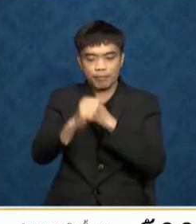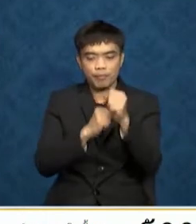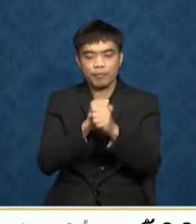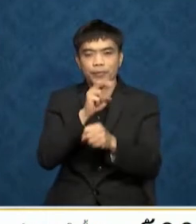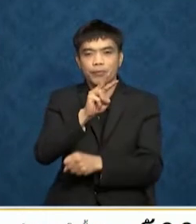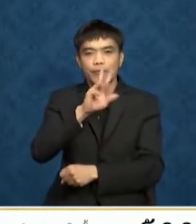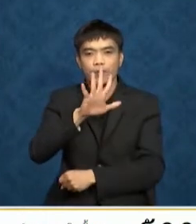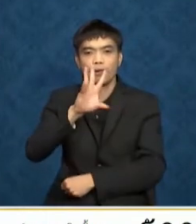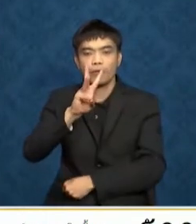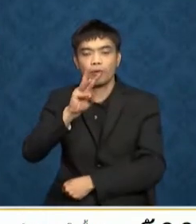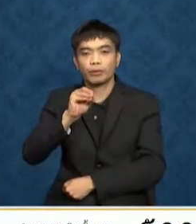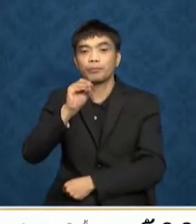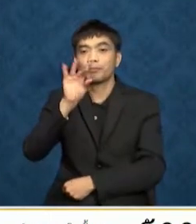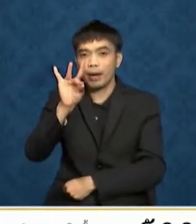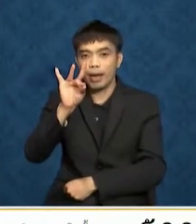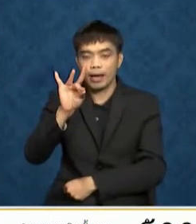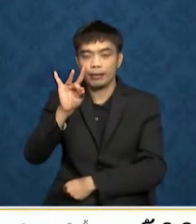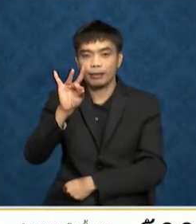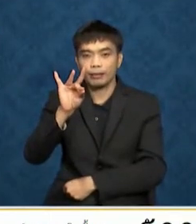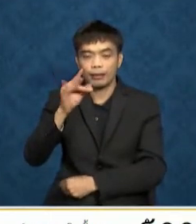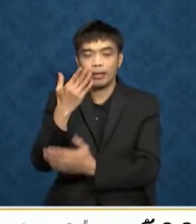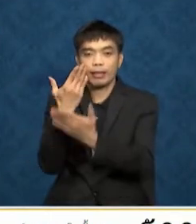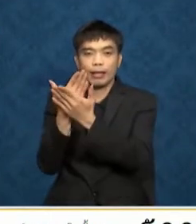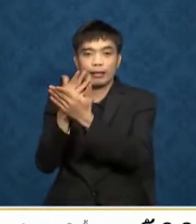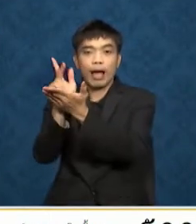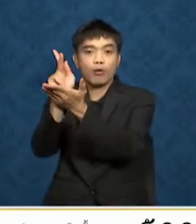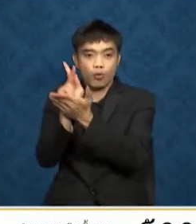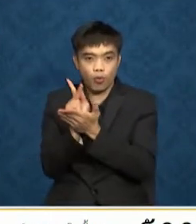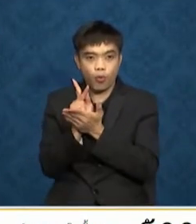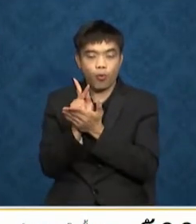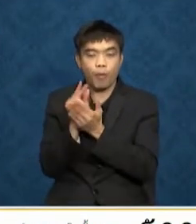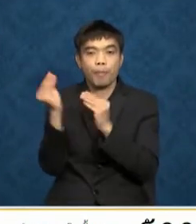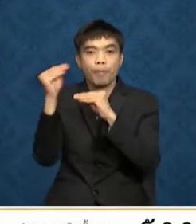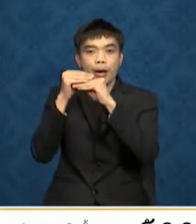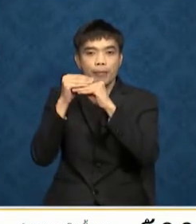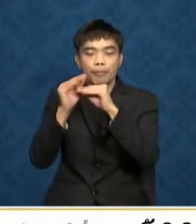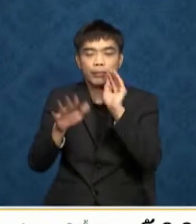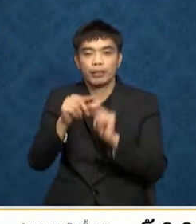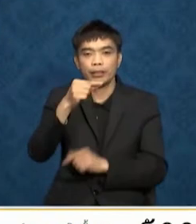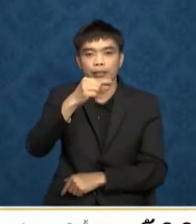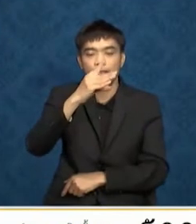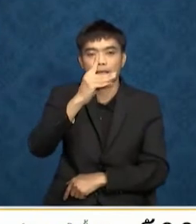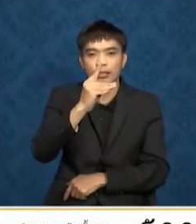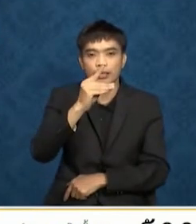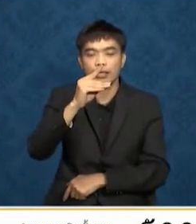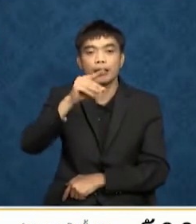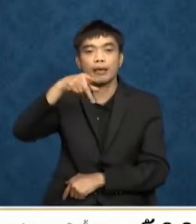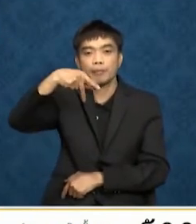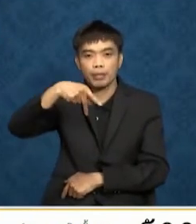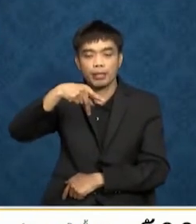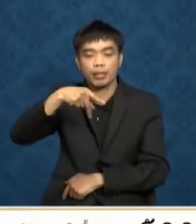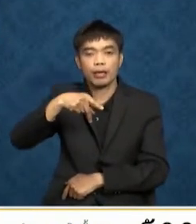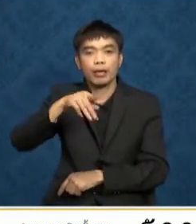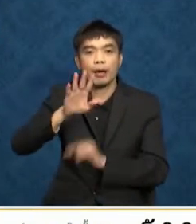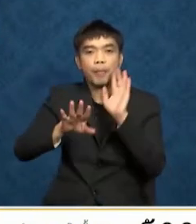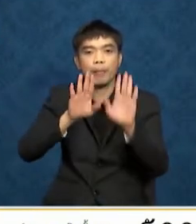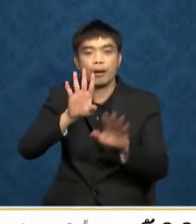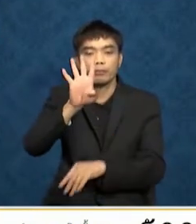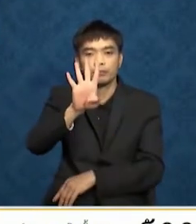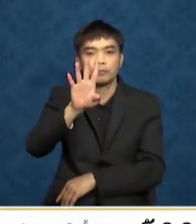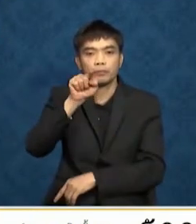ตั้งมีการกู้ชดเชยของค่า GDPอยู่ที่4.5%นะท่านประธาน